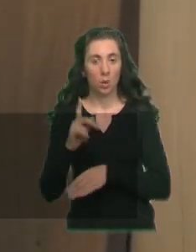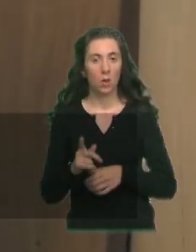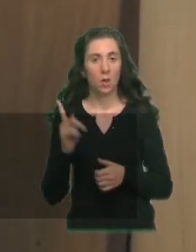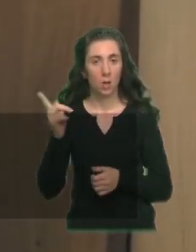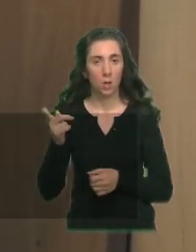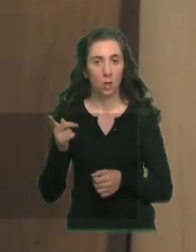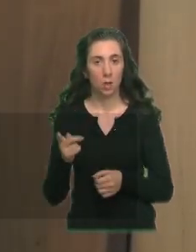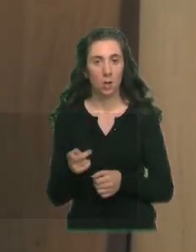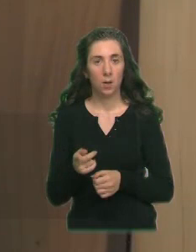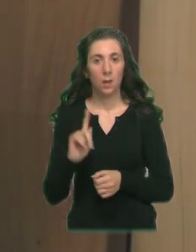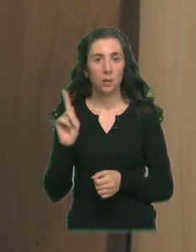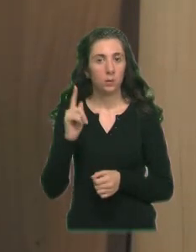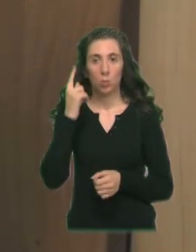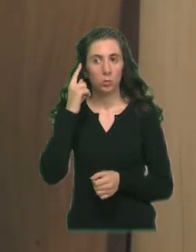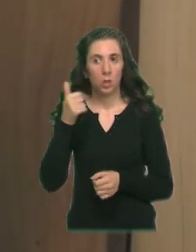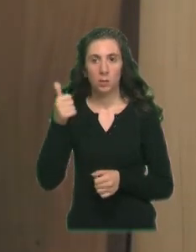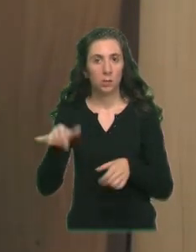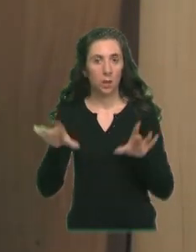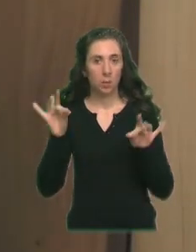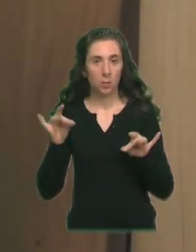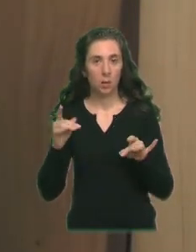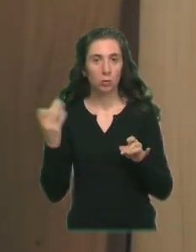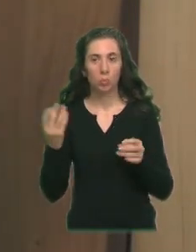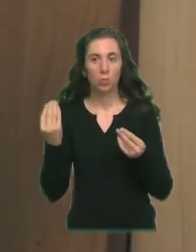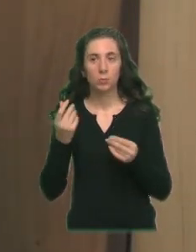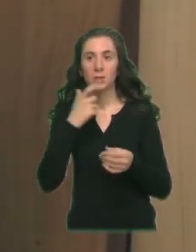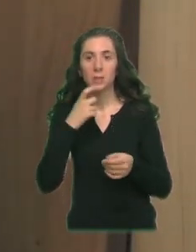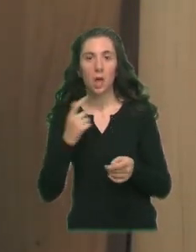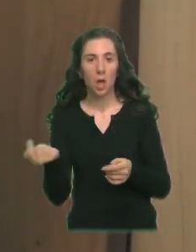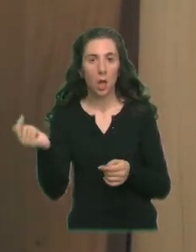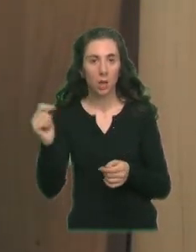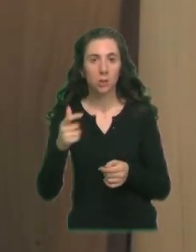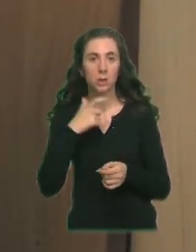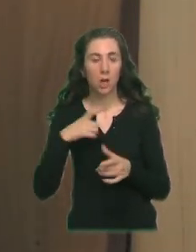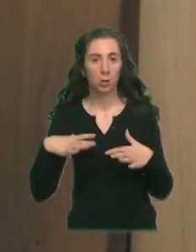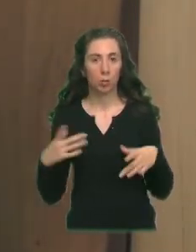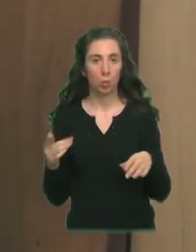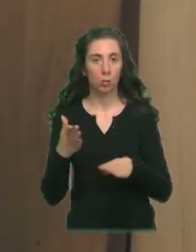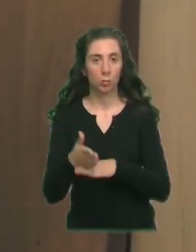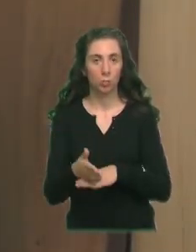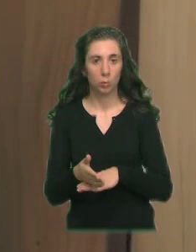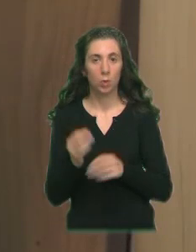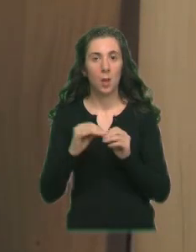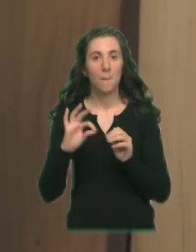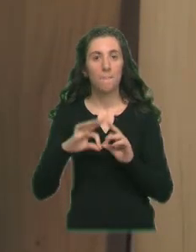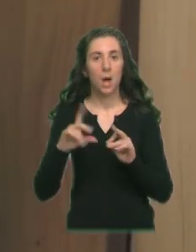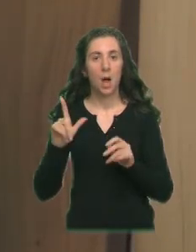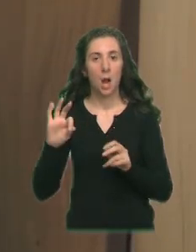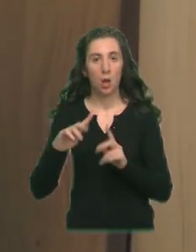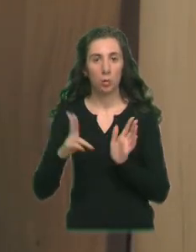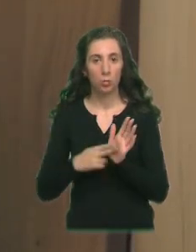ići, da nismo ga znali sami naći, dok nije ušao neki starac, neki stari gospodin ovak na Balatonu,